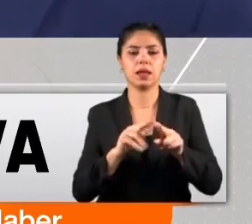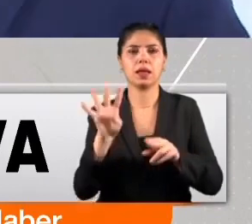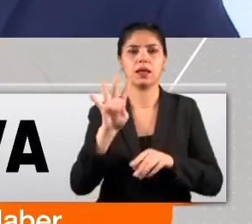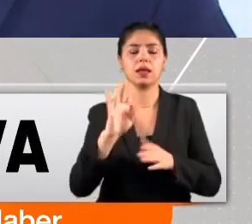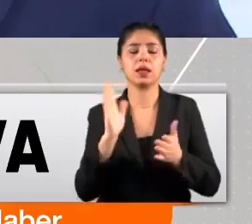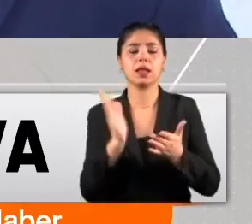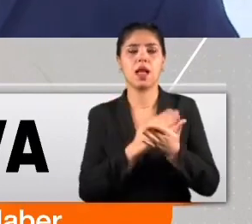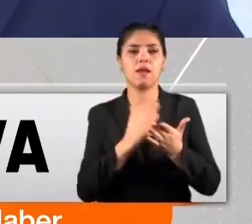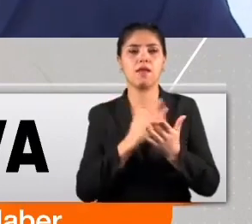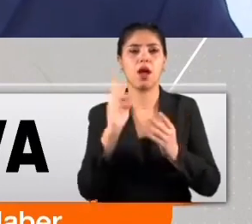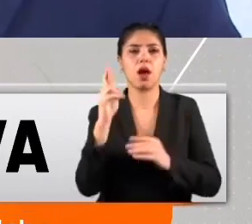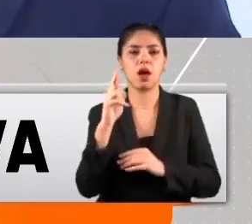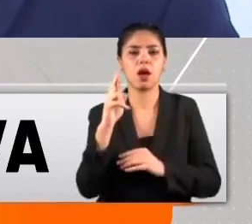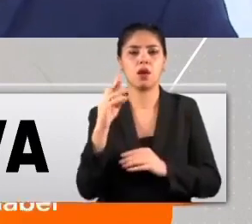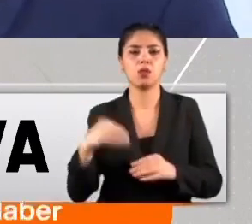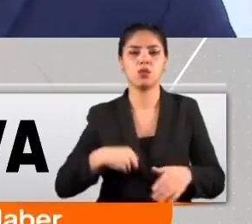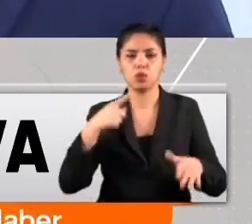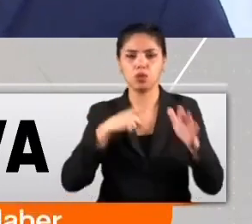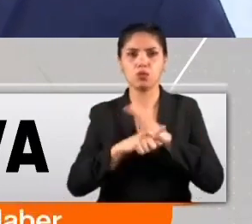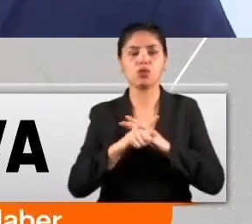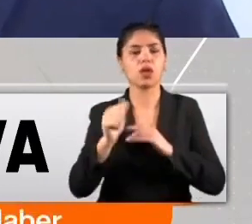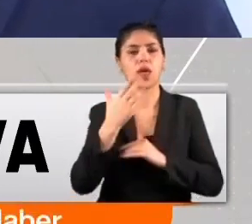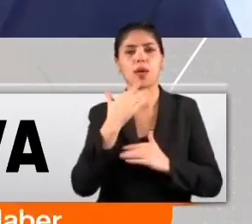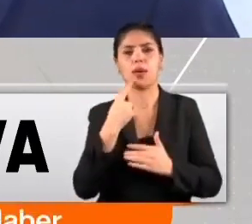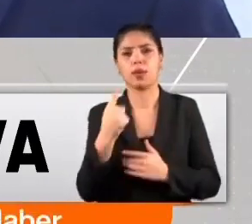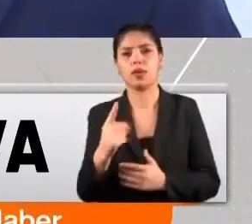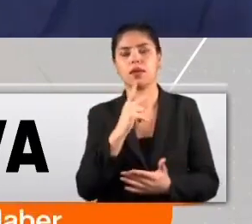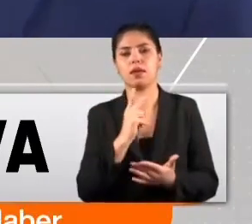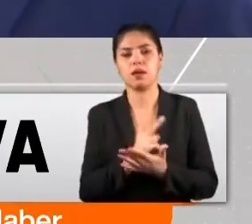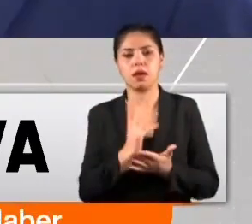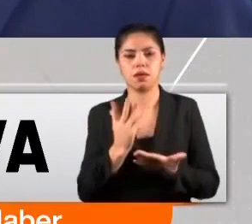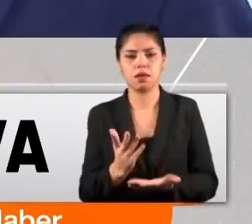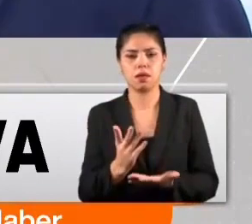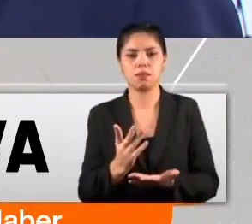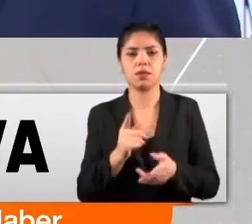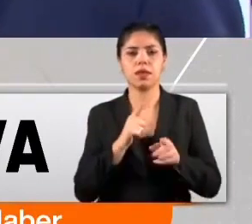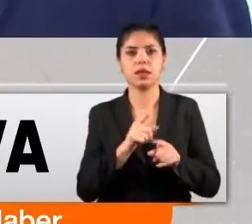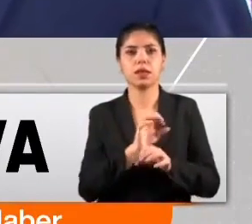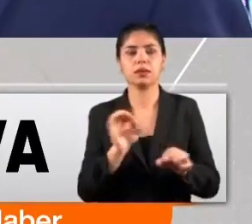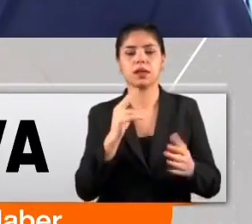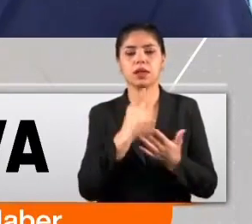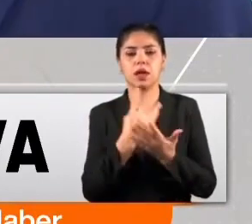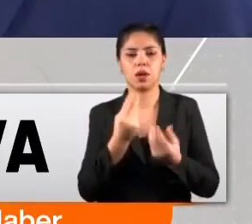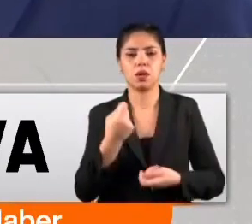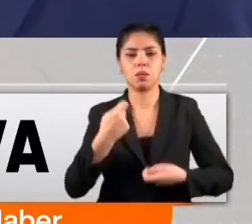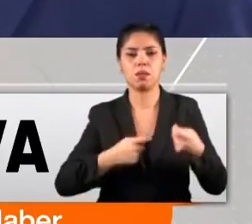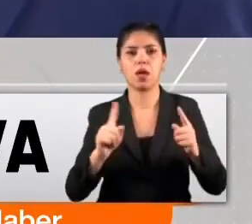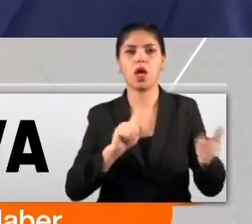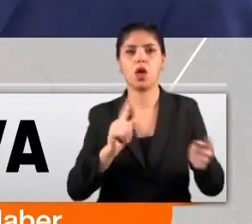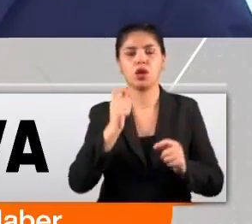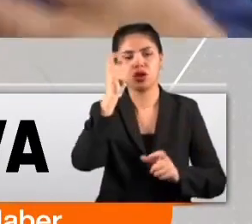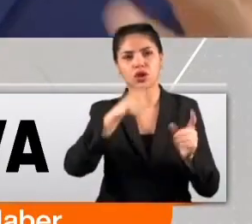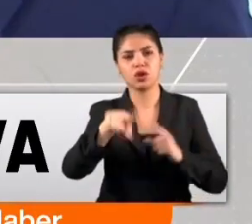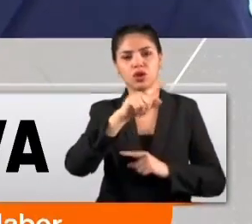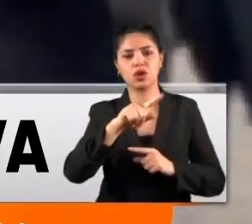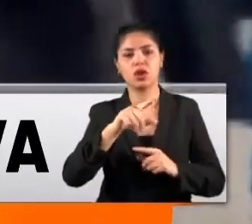raporunda suç duyurusunda bulunulmasına yer olmadığına dair karar verdi. Dolayısıyla takipçilik kararı veriyoruz, banka yöneticileri hakkında zimmet